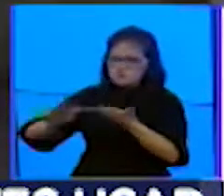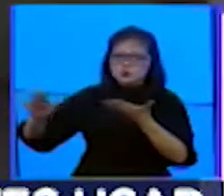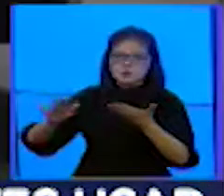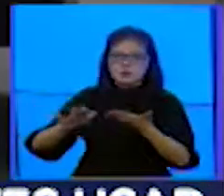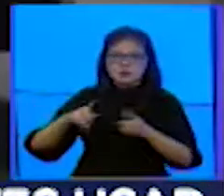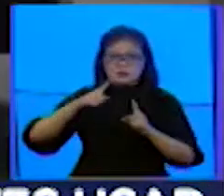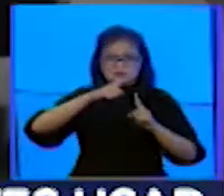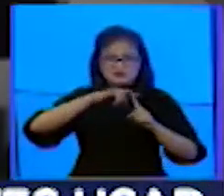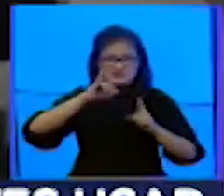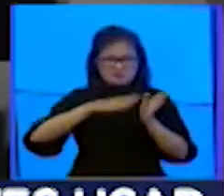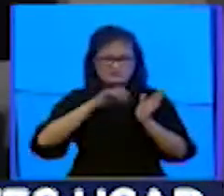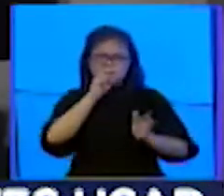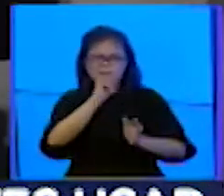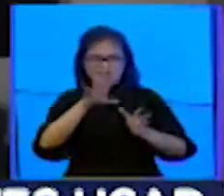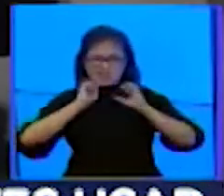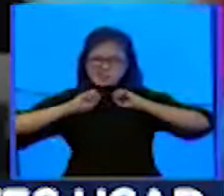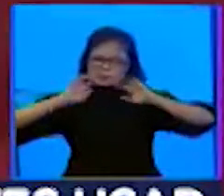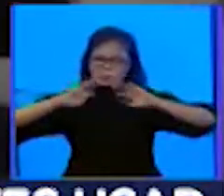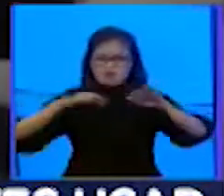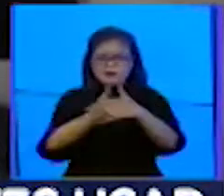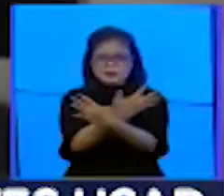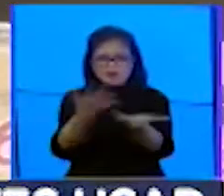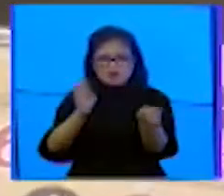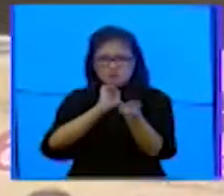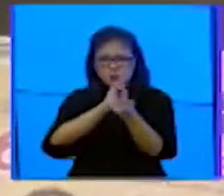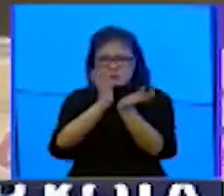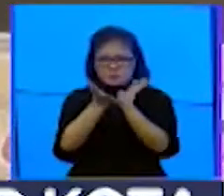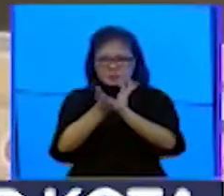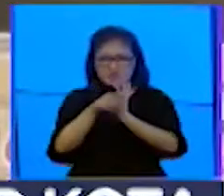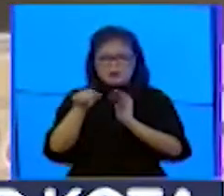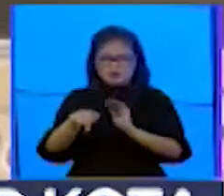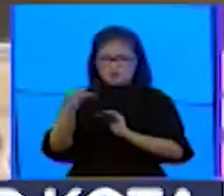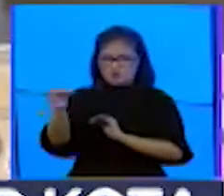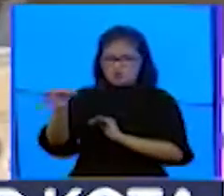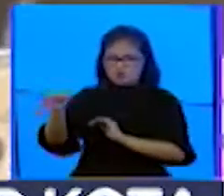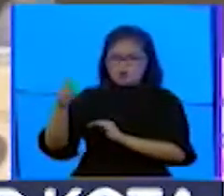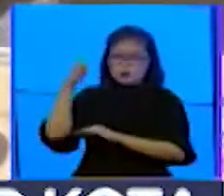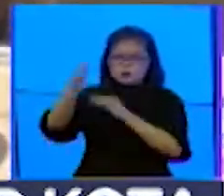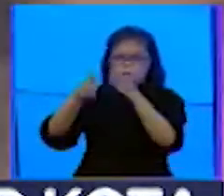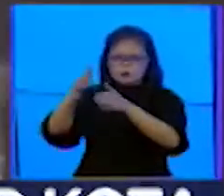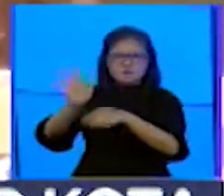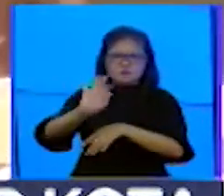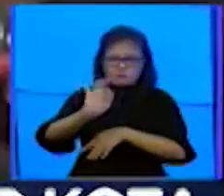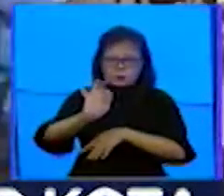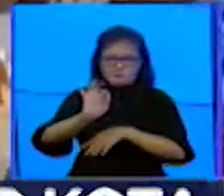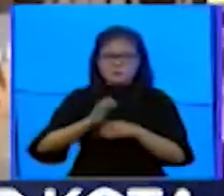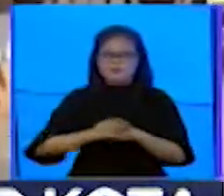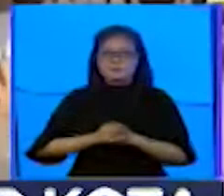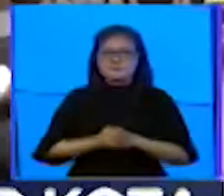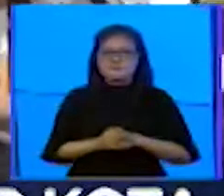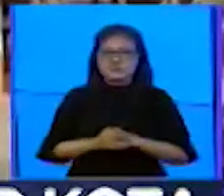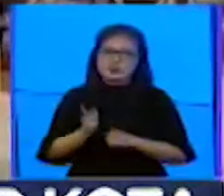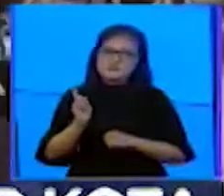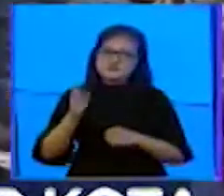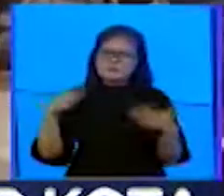menghimbau kepada warga Surabaya untuk tidak bepergian keluar kota jika memang tidak ada keperluan mendesak. Hal ini menurut Risma belum